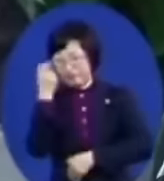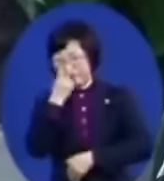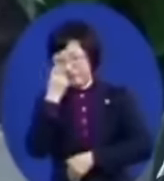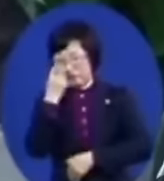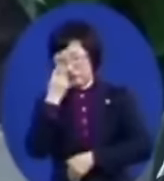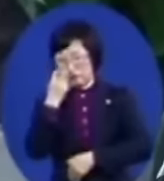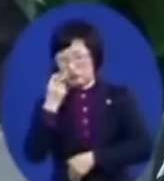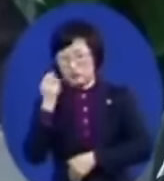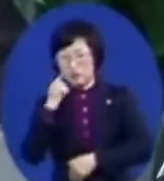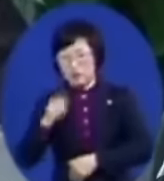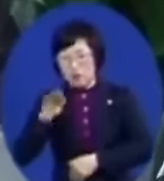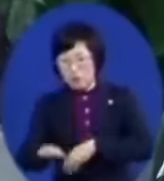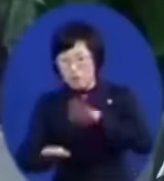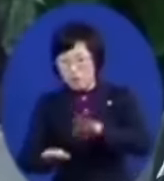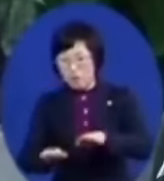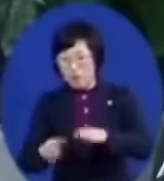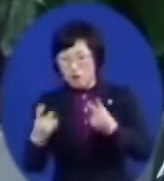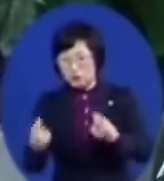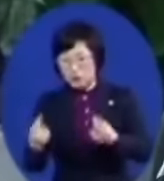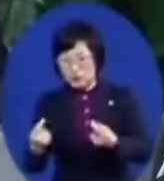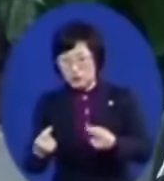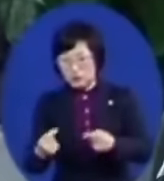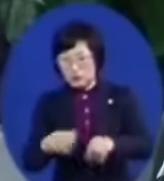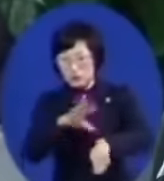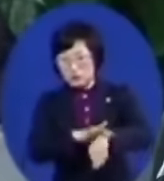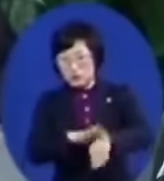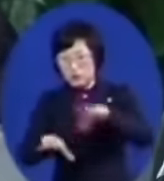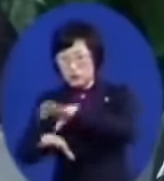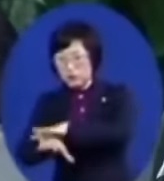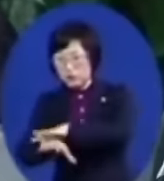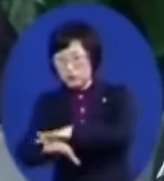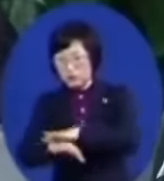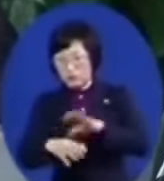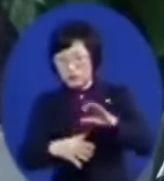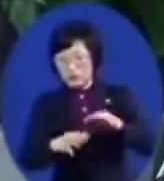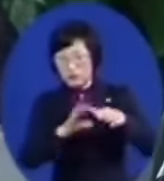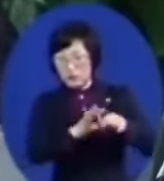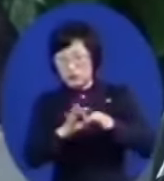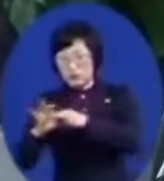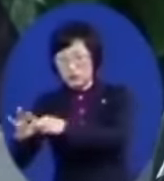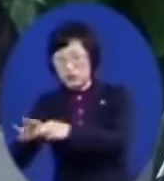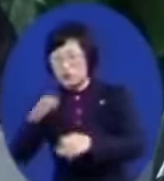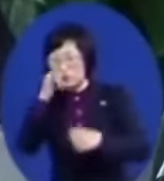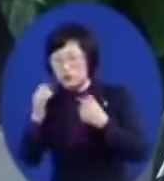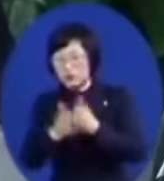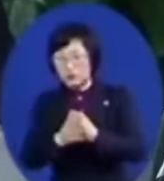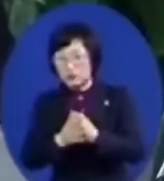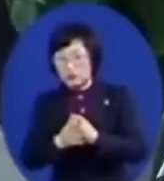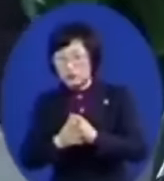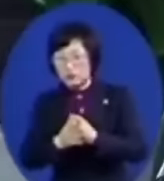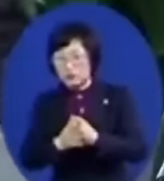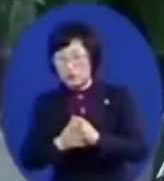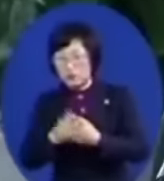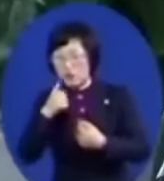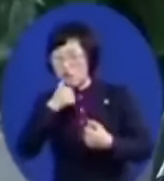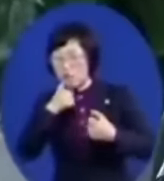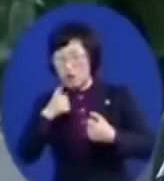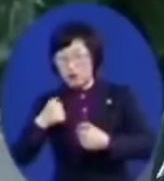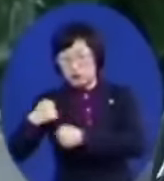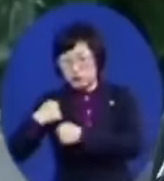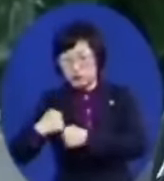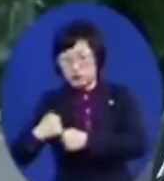같이 걷도록 그렇게 만들어놨습니다. 베드로 꼼짝도 못해요. 이쪽에도 로마 군인하고 쇠고랑 차고 이쪽에도 로마 군인하고 쇠고랑